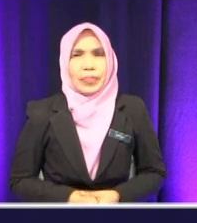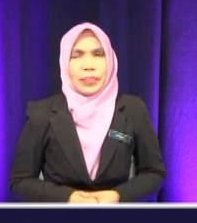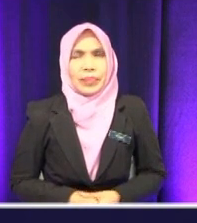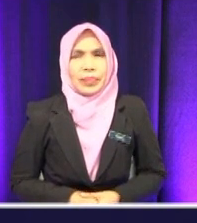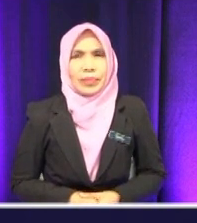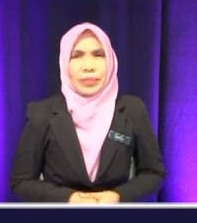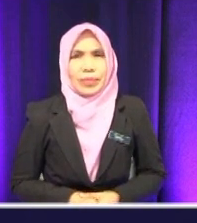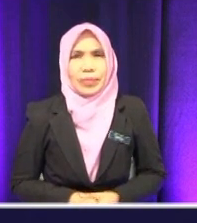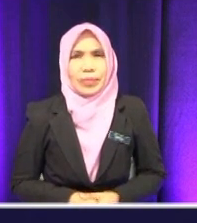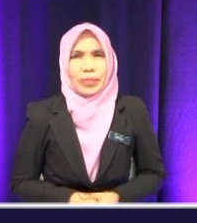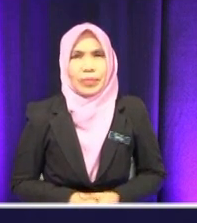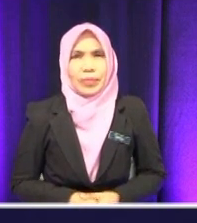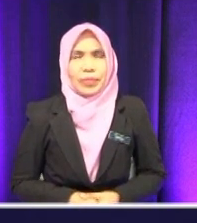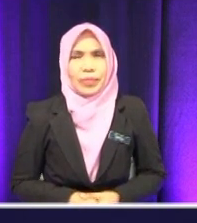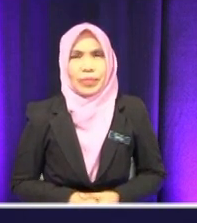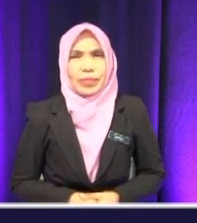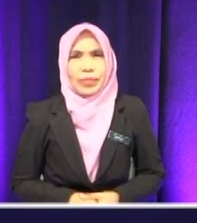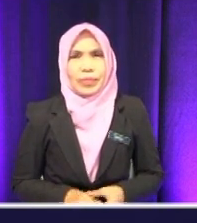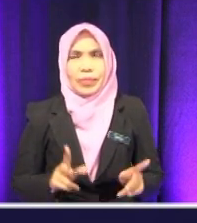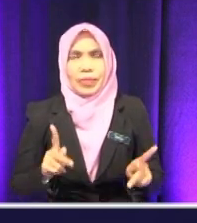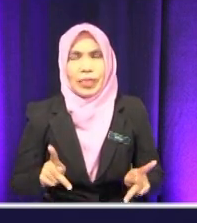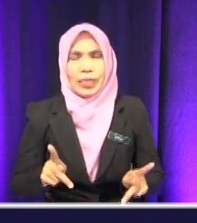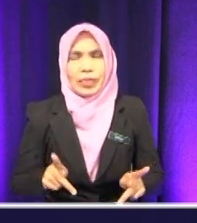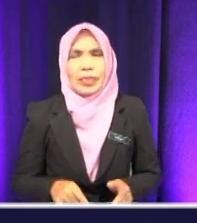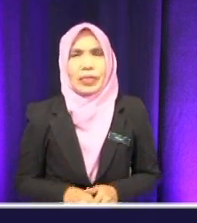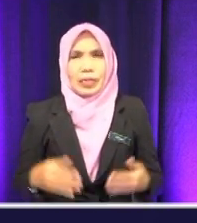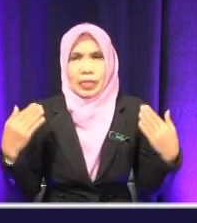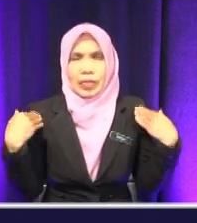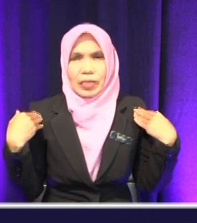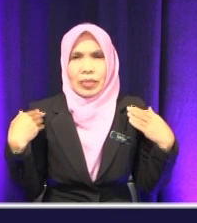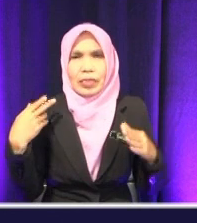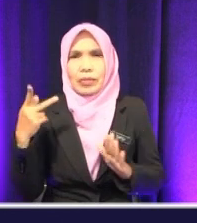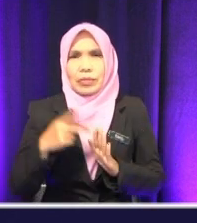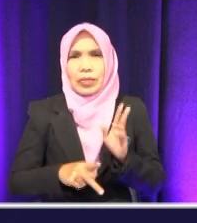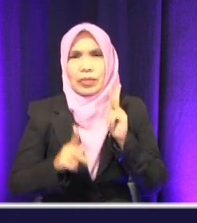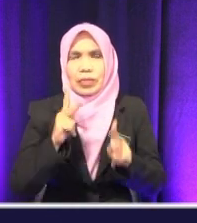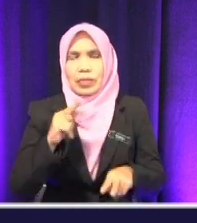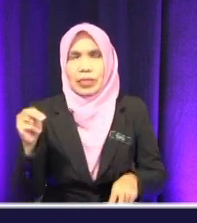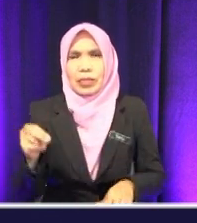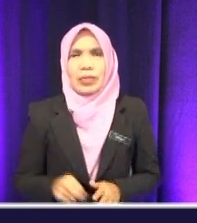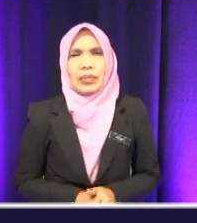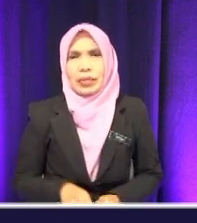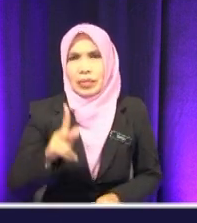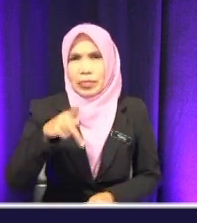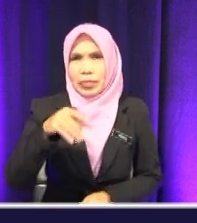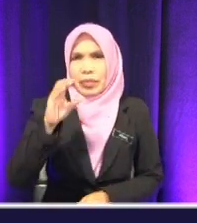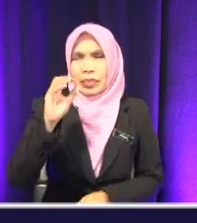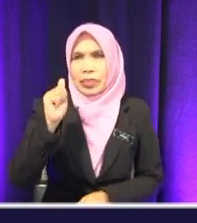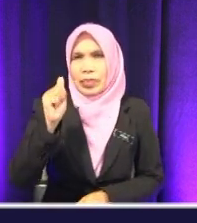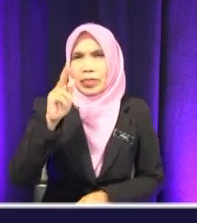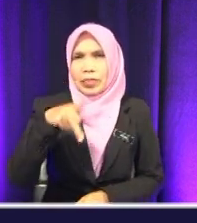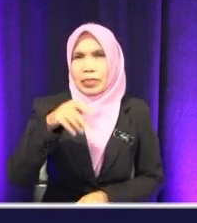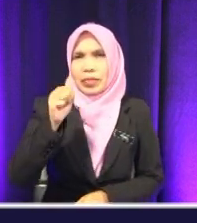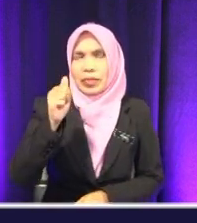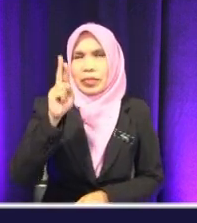simbol ini pastikan ada perkataan papa jadi jangan gunakan simbol yang selari itu yang sayanya itu